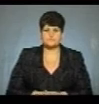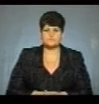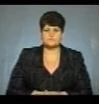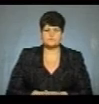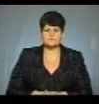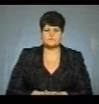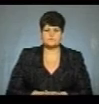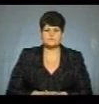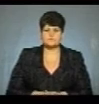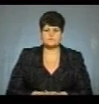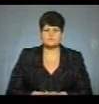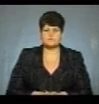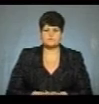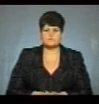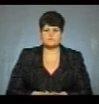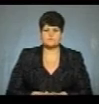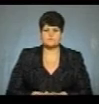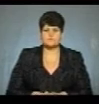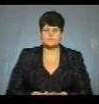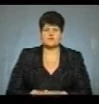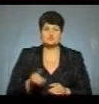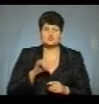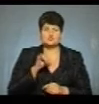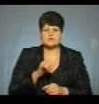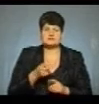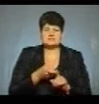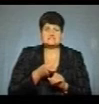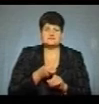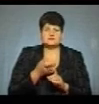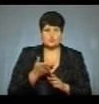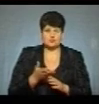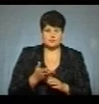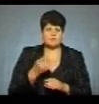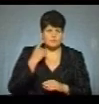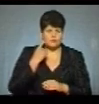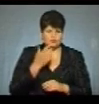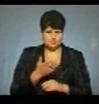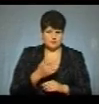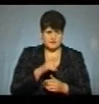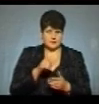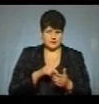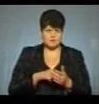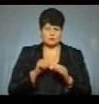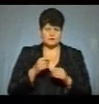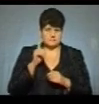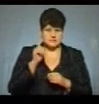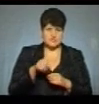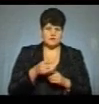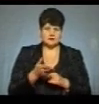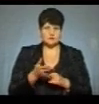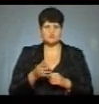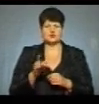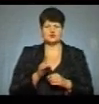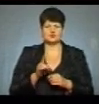Ну, власне, щось у нас зі зв'язком, але чи почули ви запитання? Можливо, ви знаєте також